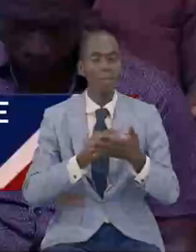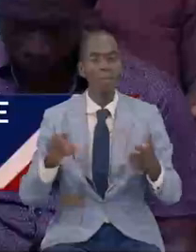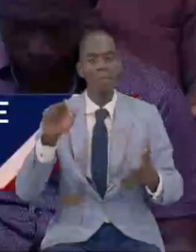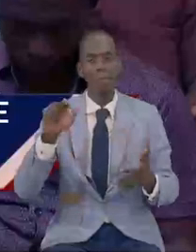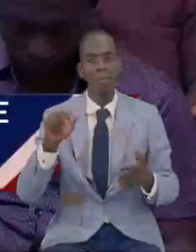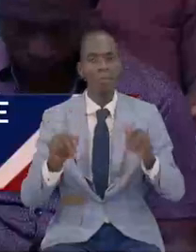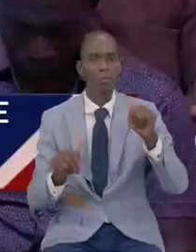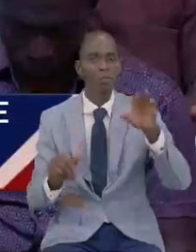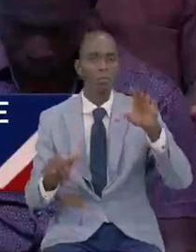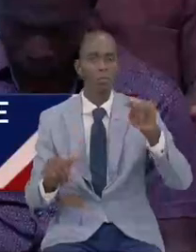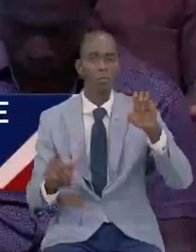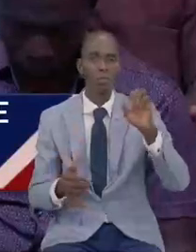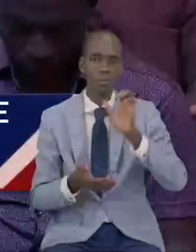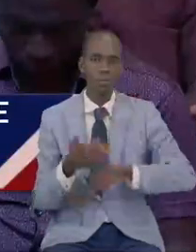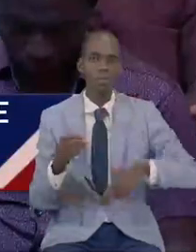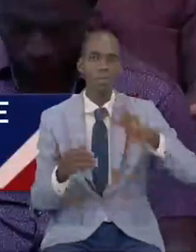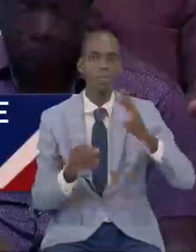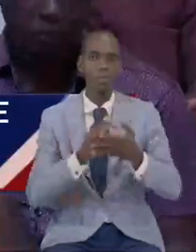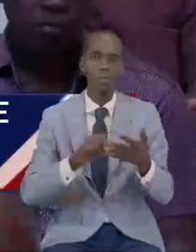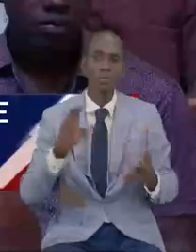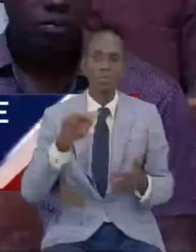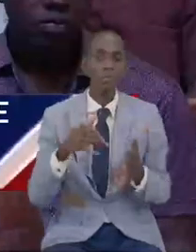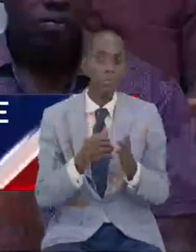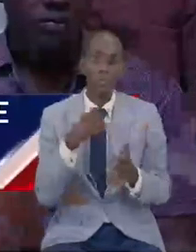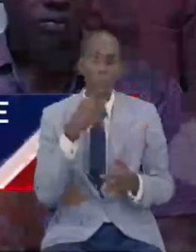4, verset 13.